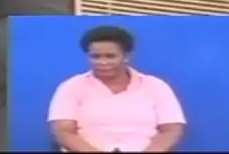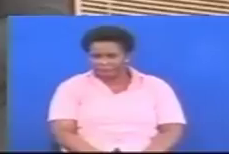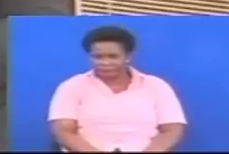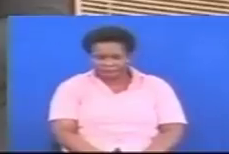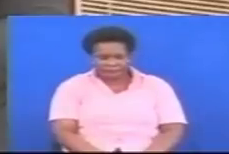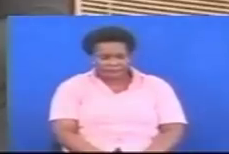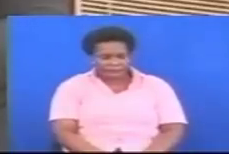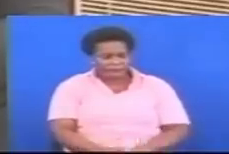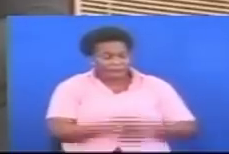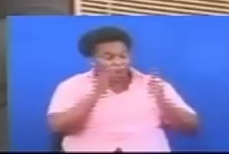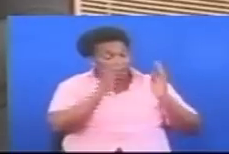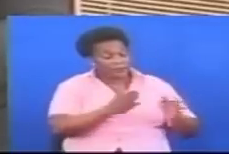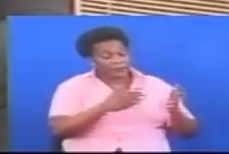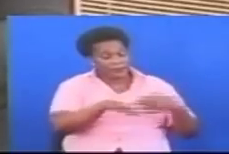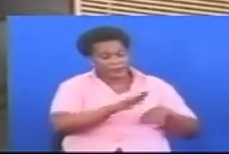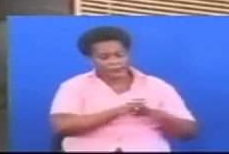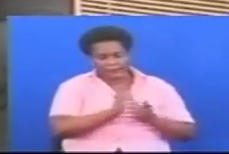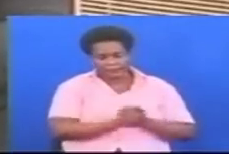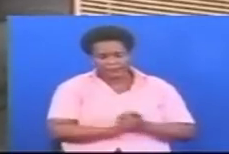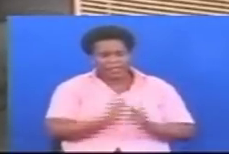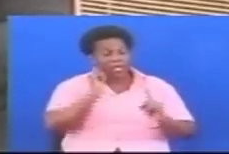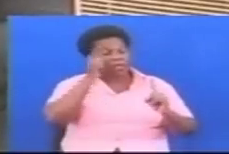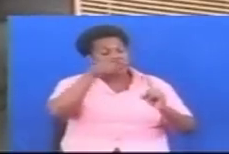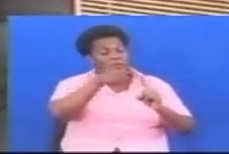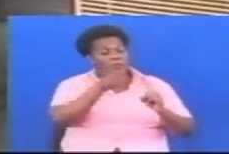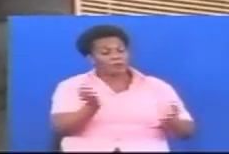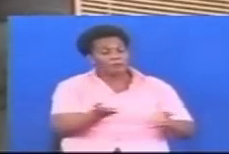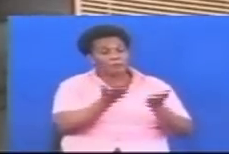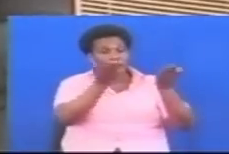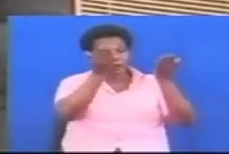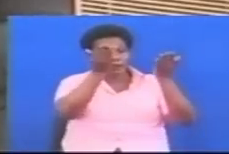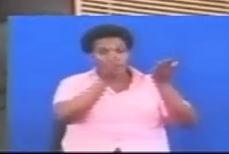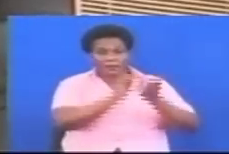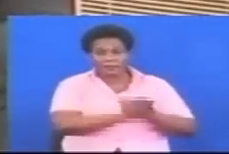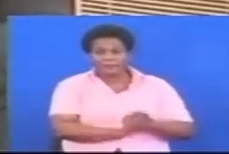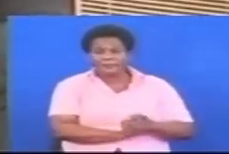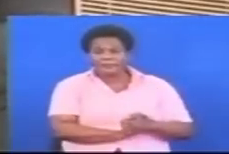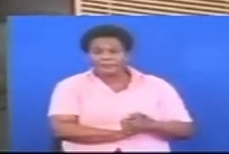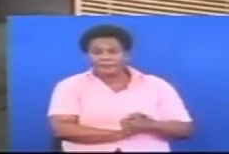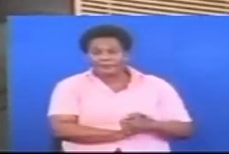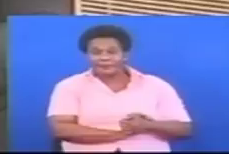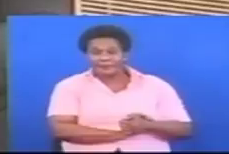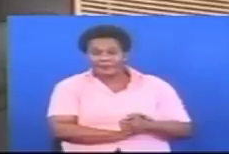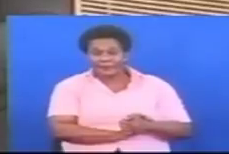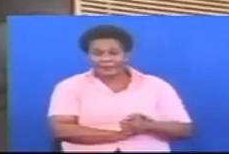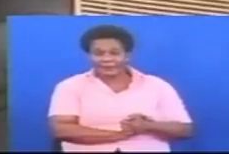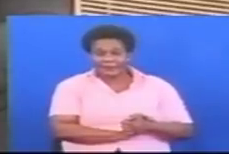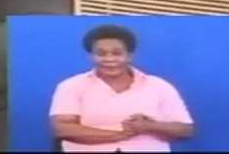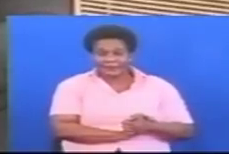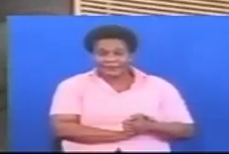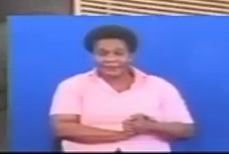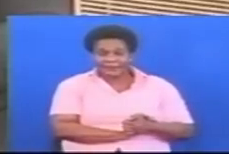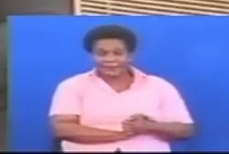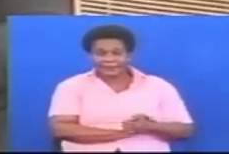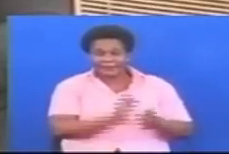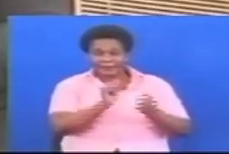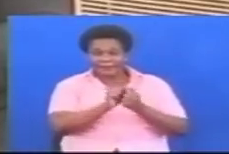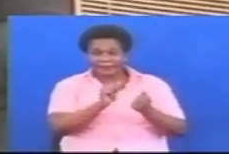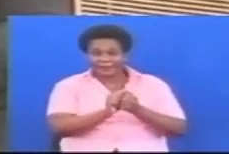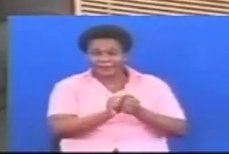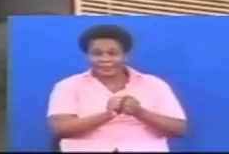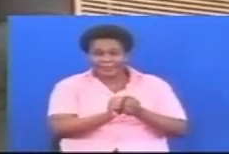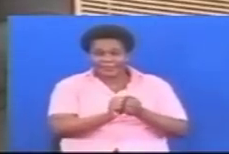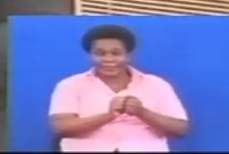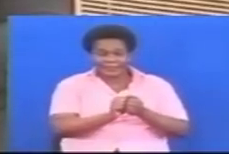Mheshimiwa Mwenyekiti, japokuwa dira imekuwa na malengo ya maendeleo ya kiuchumi, kisiasa na ustawi wa kijamii, ikiwa ni pamoja